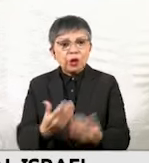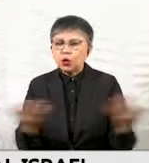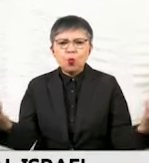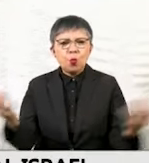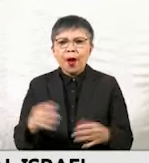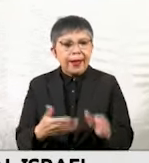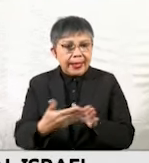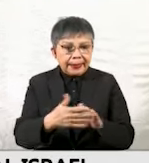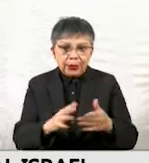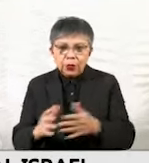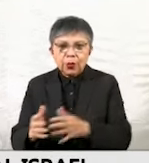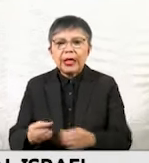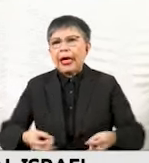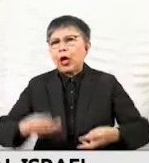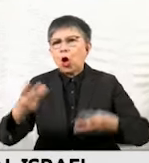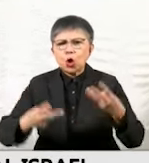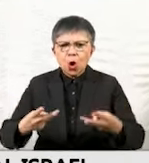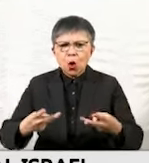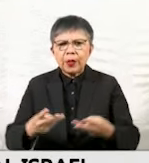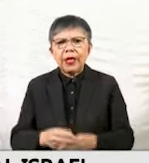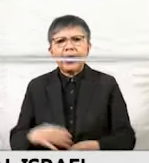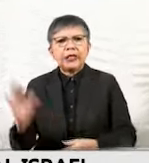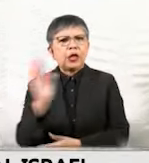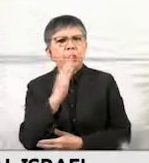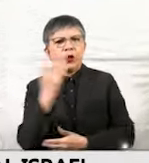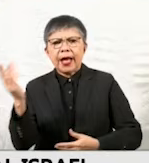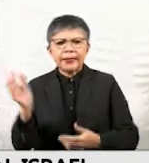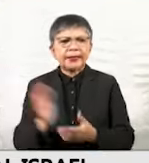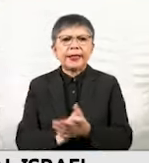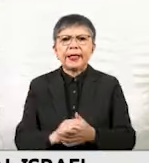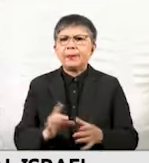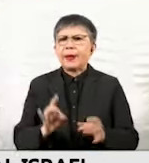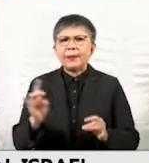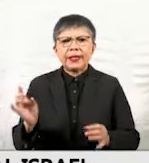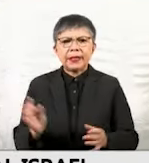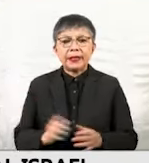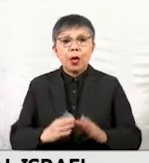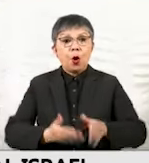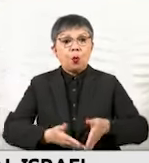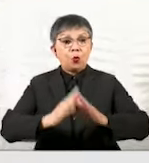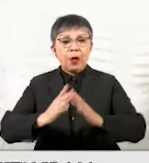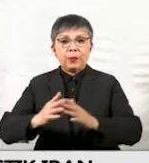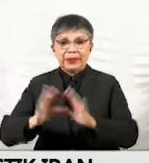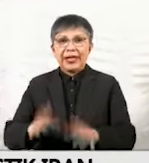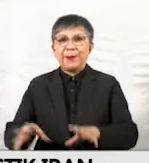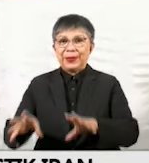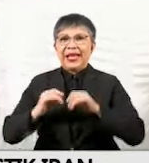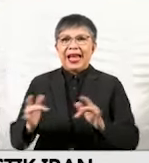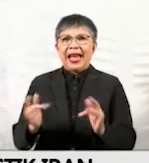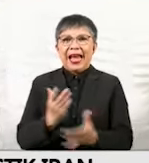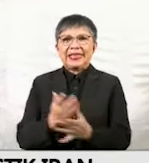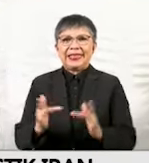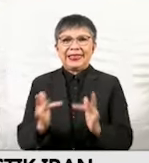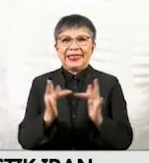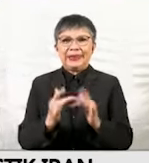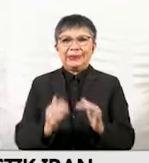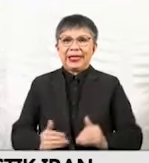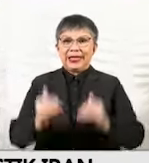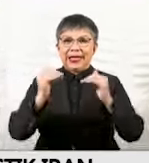ee ekonomi transportasi dan juga bagaimana perumahan di sana juga bisa ditingkatkan Ya